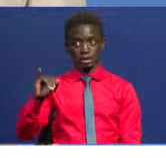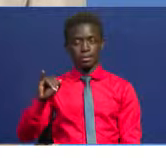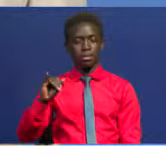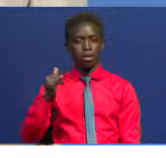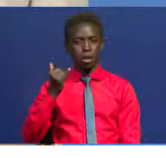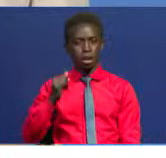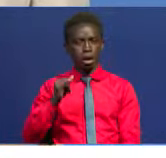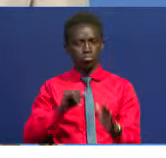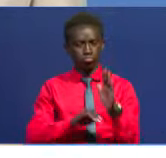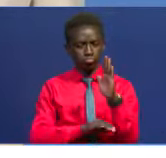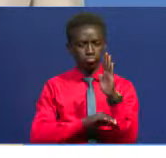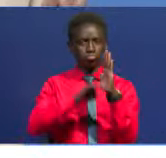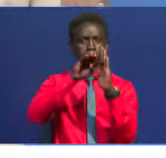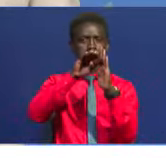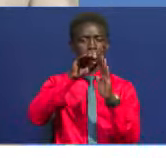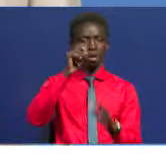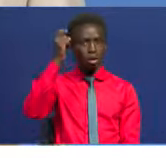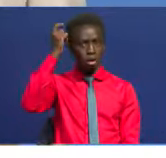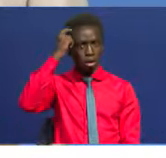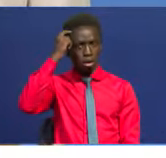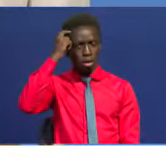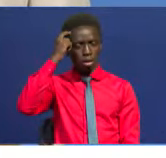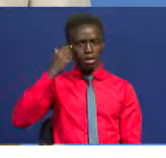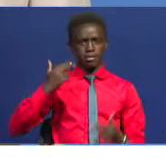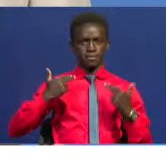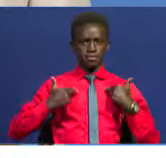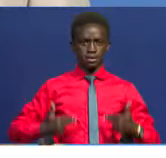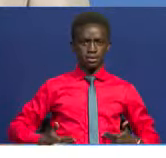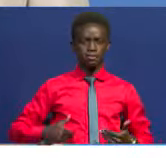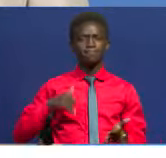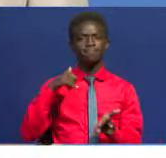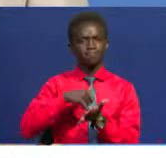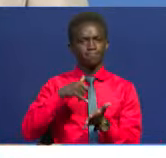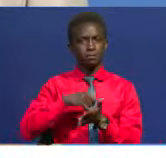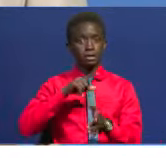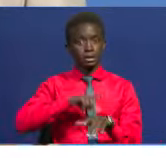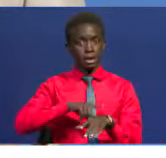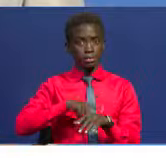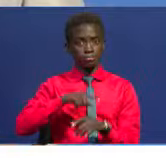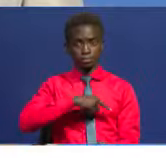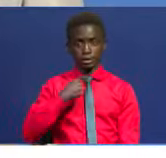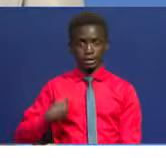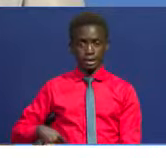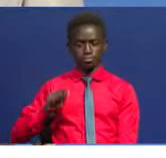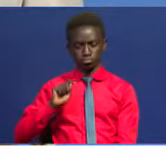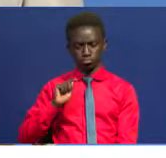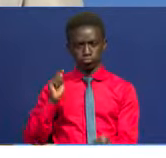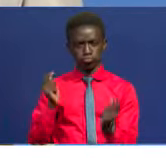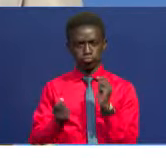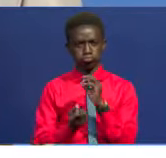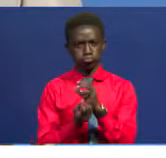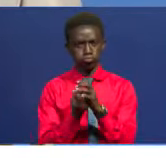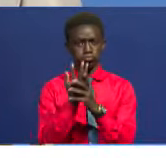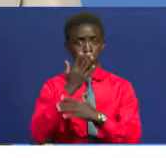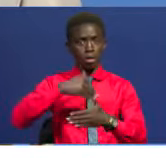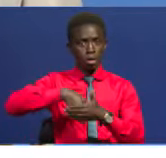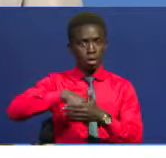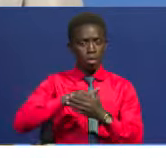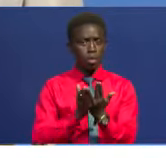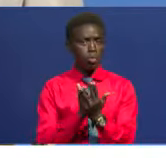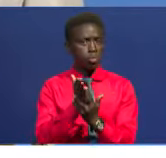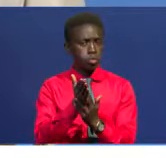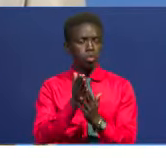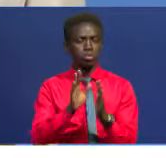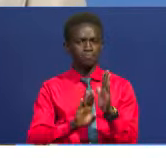kiakili wakati China ikiendelea kuimarisha mageuzi ya soka kupitia uendelezaji wa